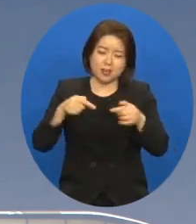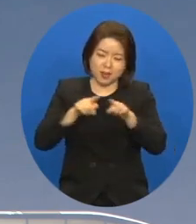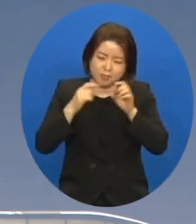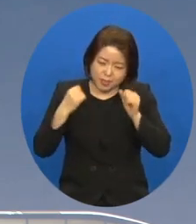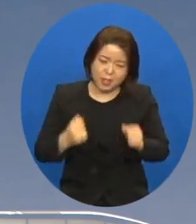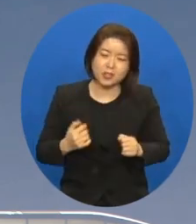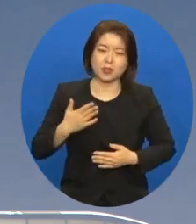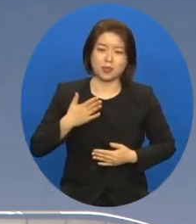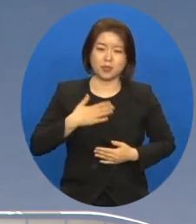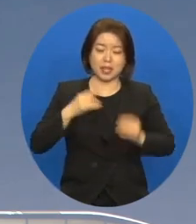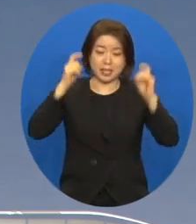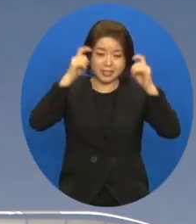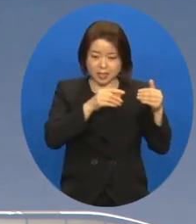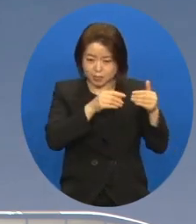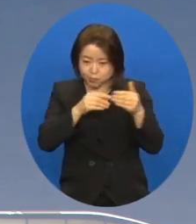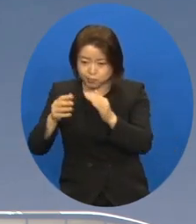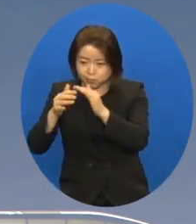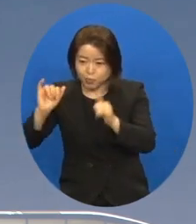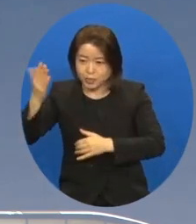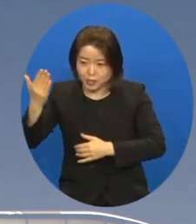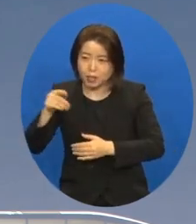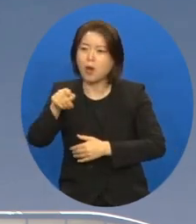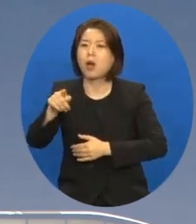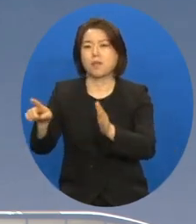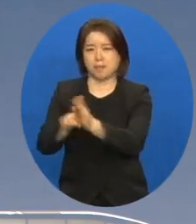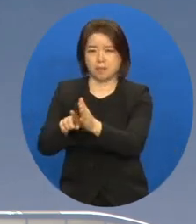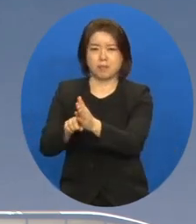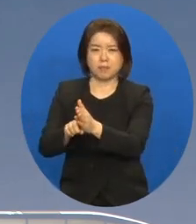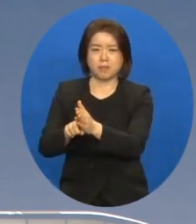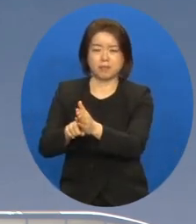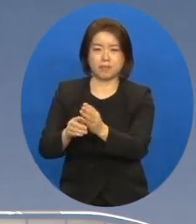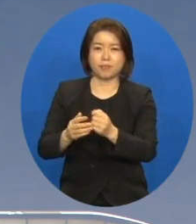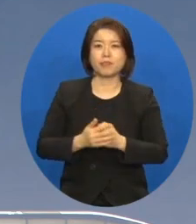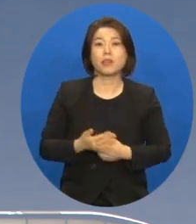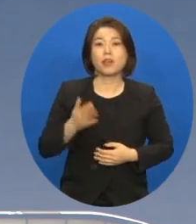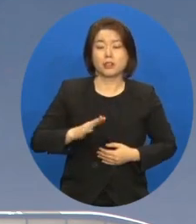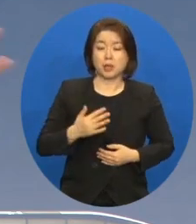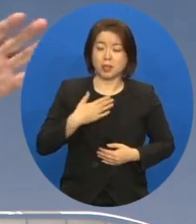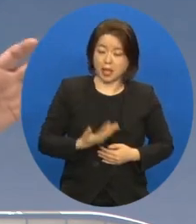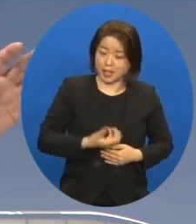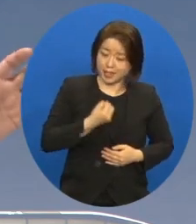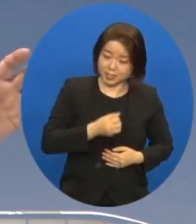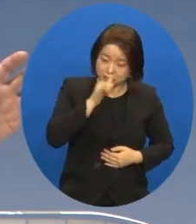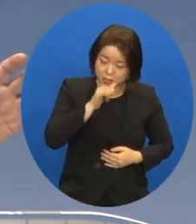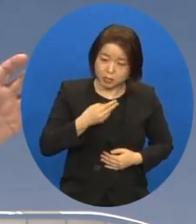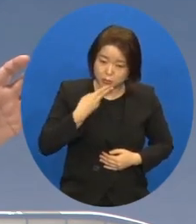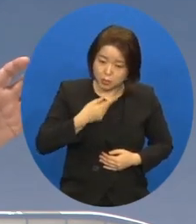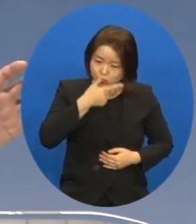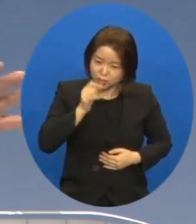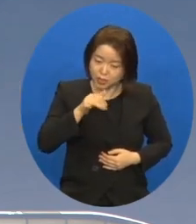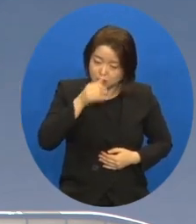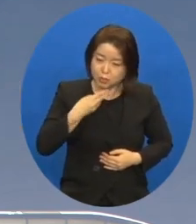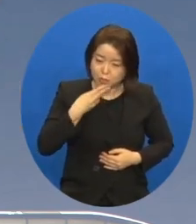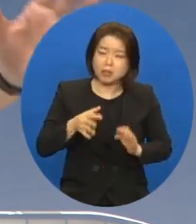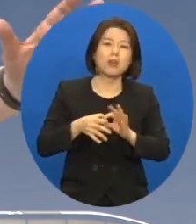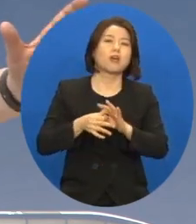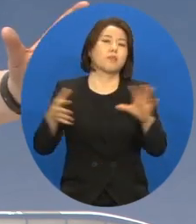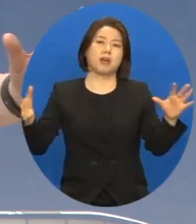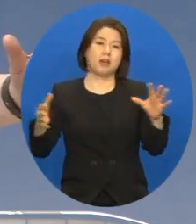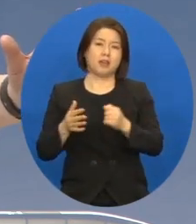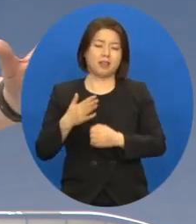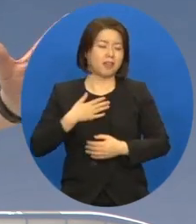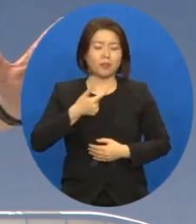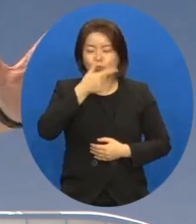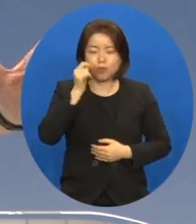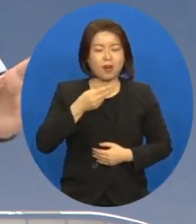자기 목자가 되시는 걸 믿었습니다. 그랬더니 가진 게 있냐 없냐 상관이 없었습니다. 부족함이